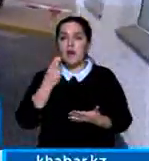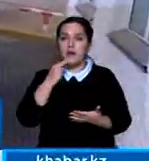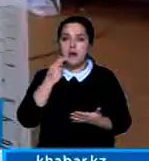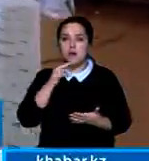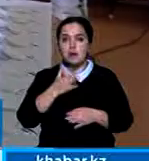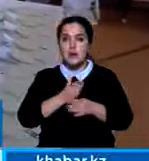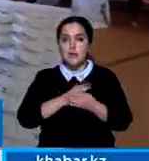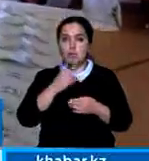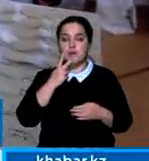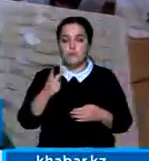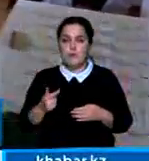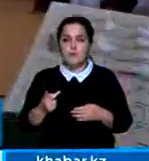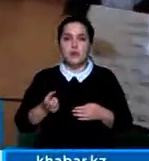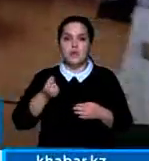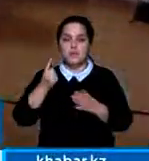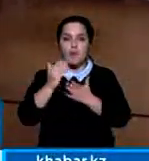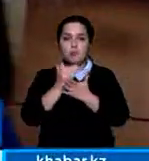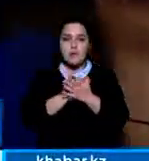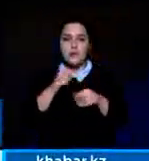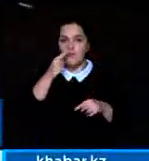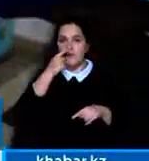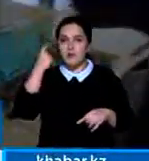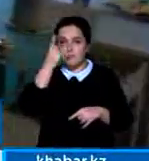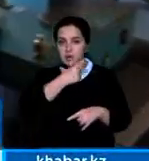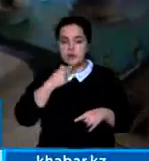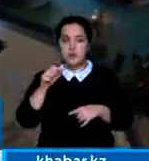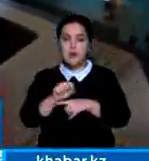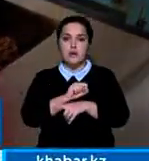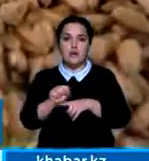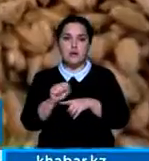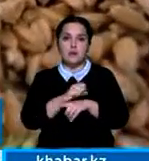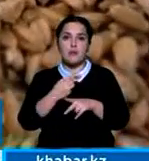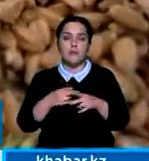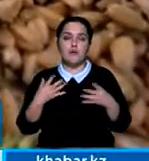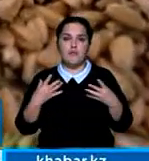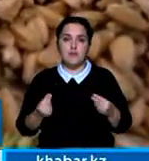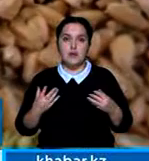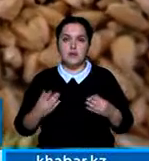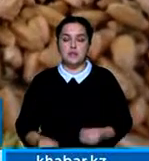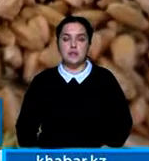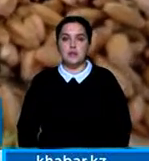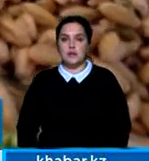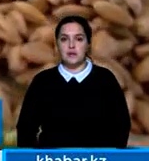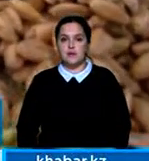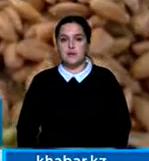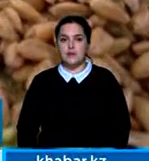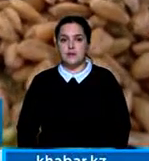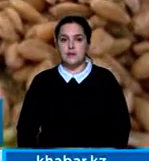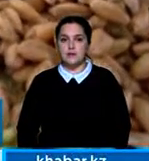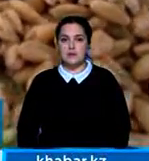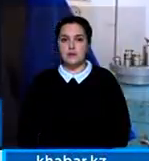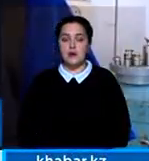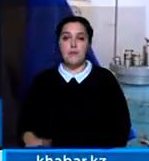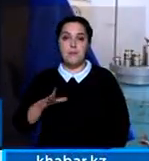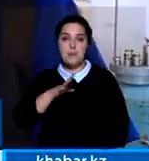элеватора. Смотрят на несколько показателей. В этом году антирекорд бьют сорность и влажность. Были дожди, зерно проросло практически на